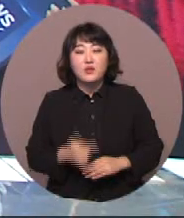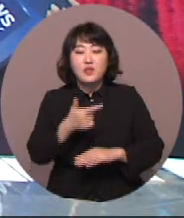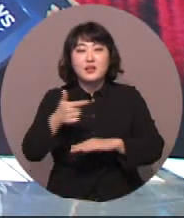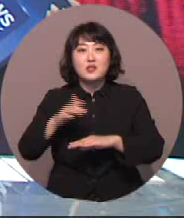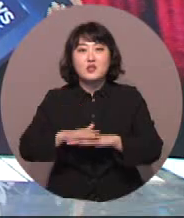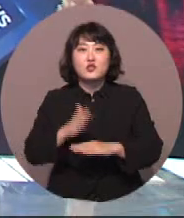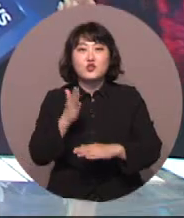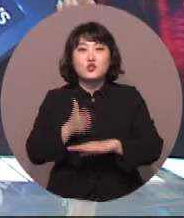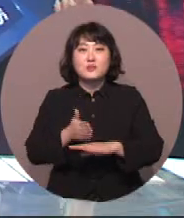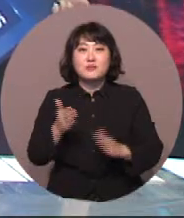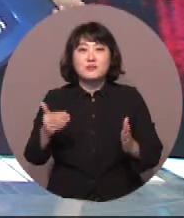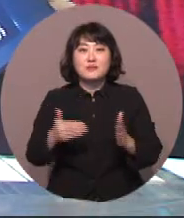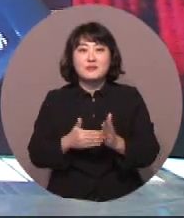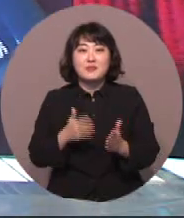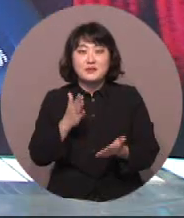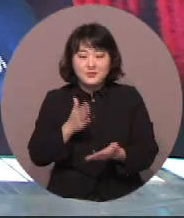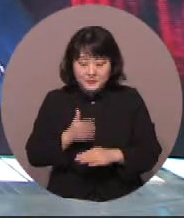대전 해였습니다 않았습니다